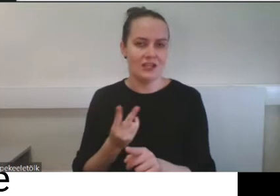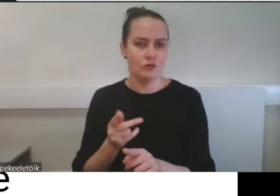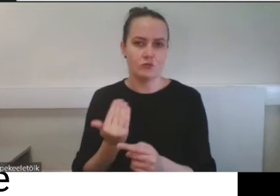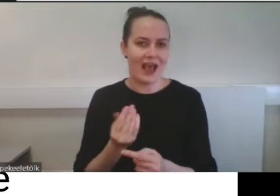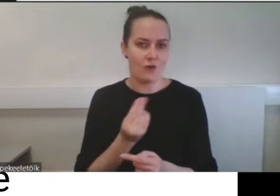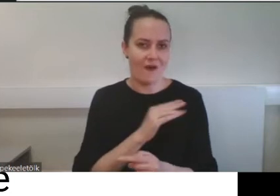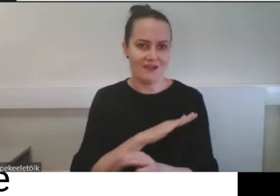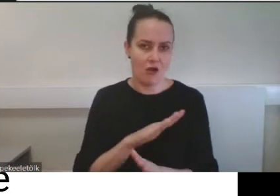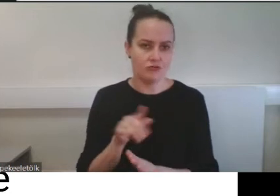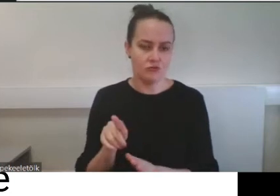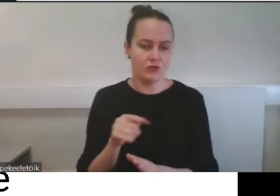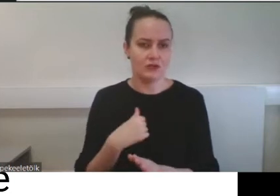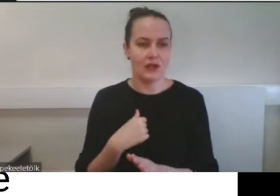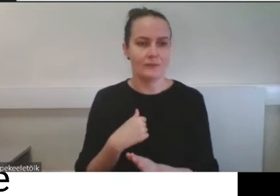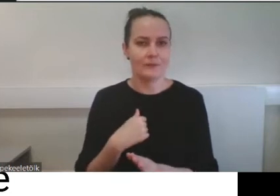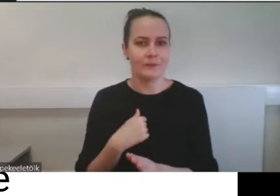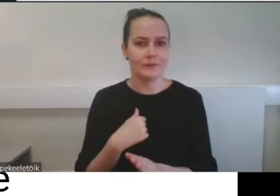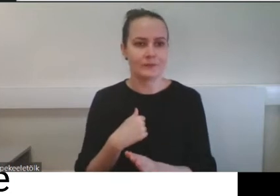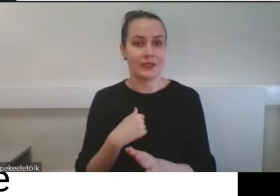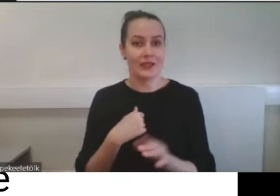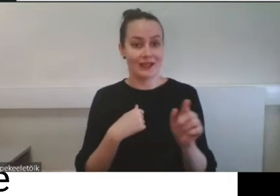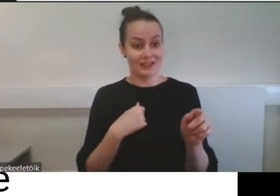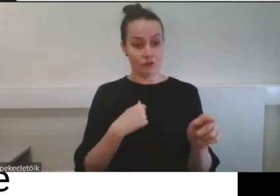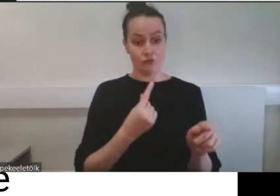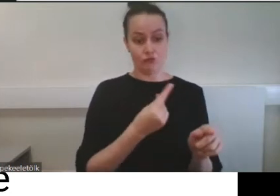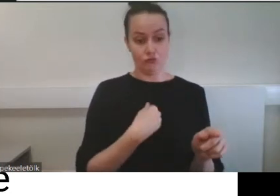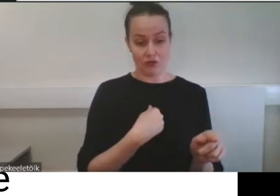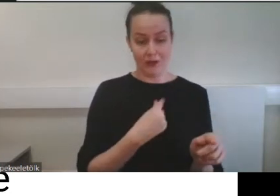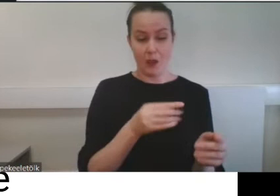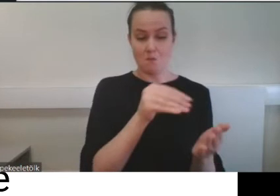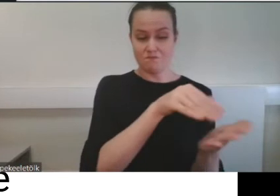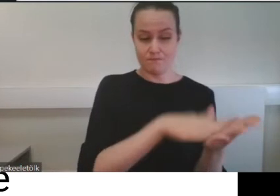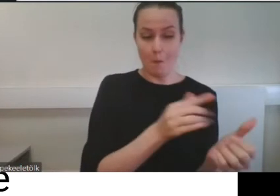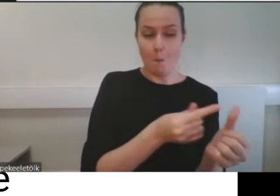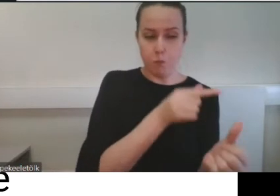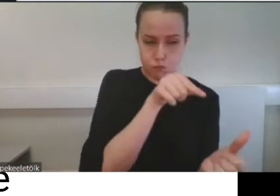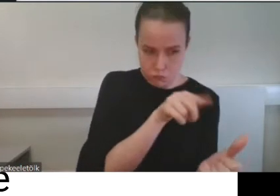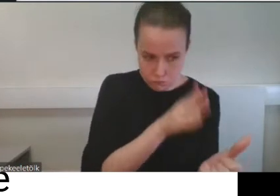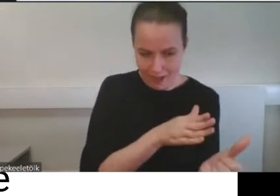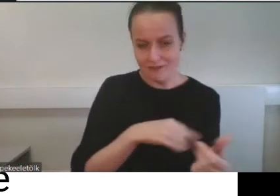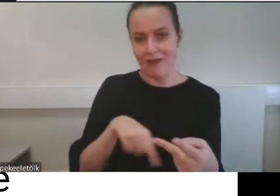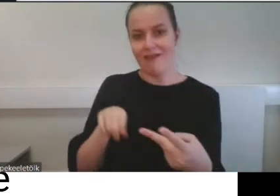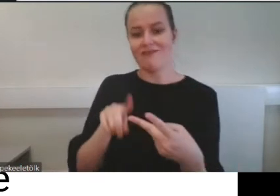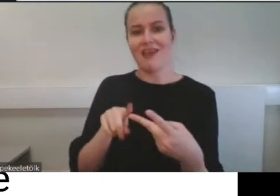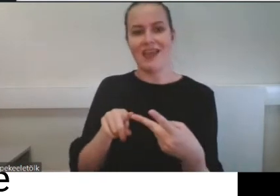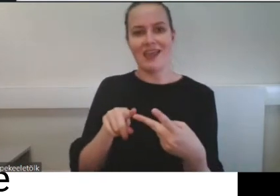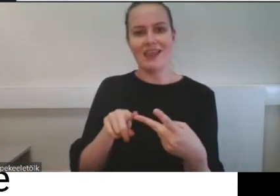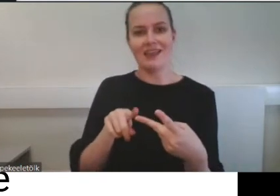hästi usaldusväärsed, et ametliku puudega inimeste andmed siis seotakse nagu